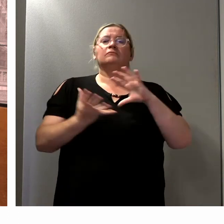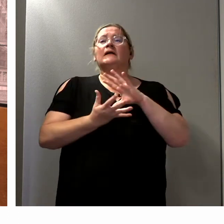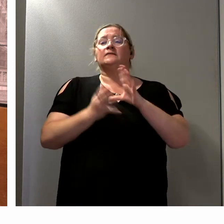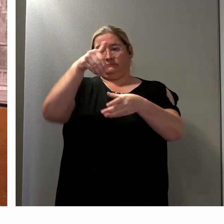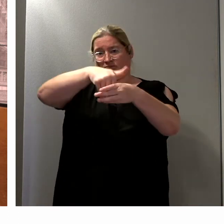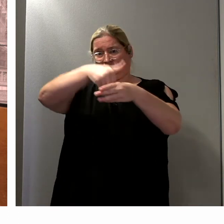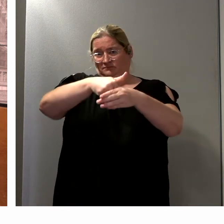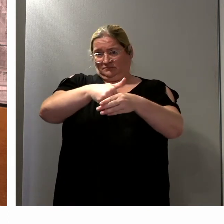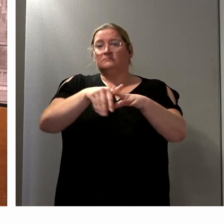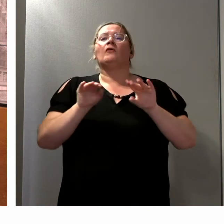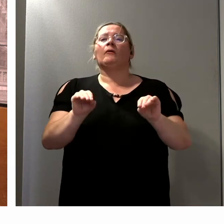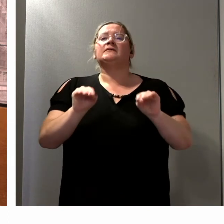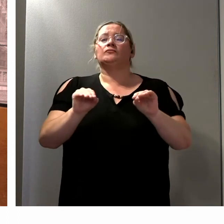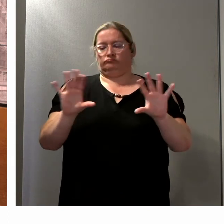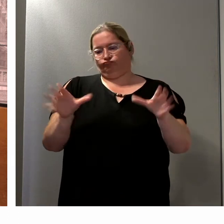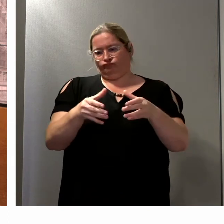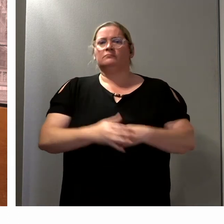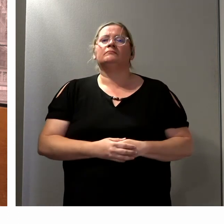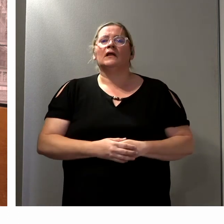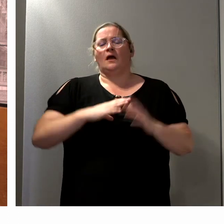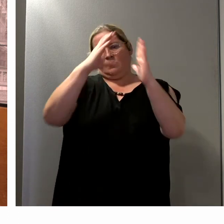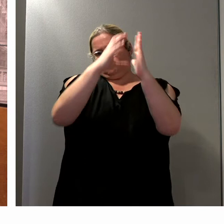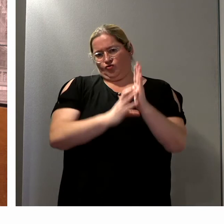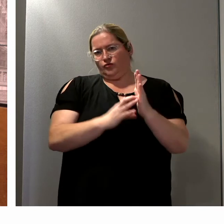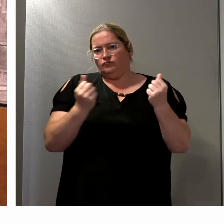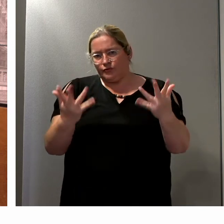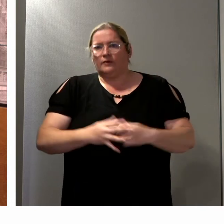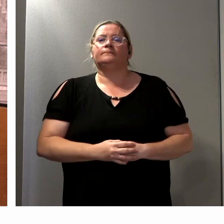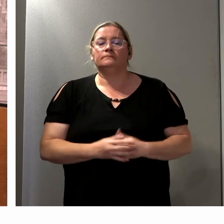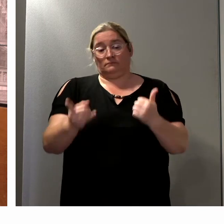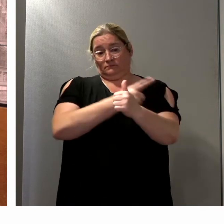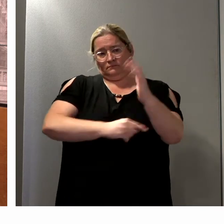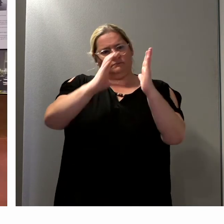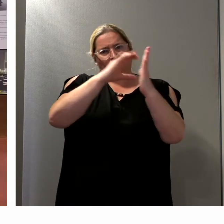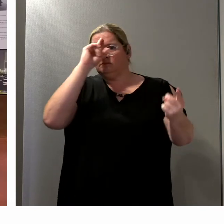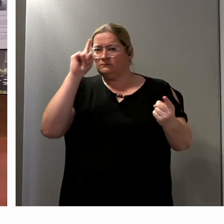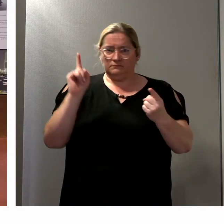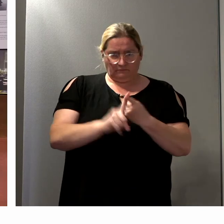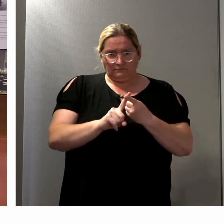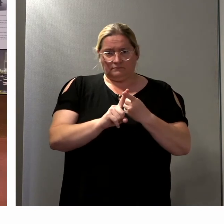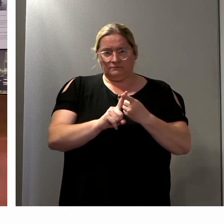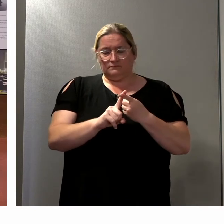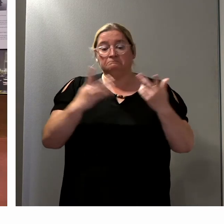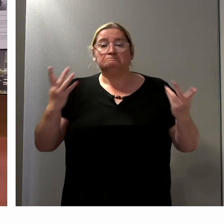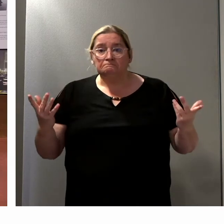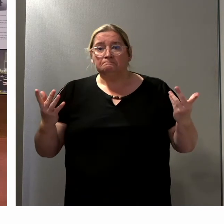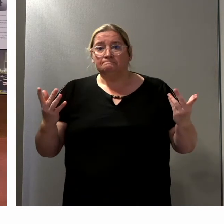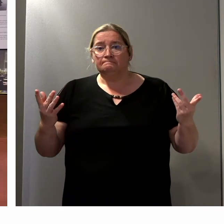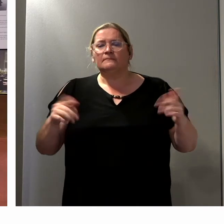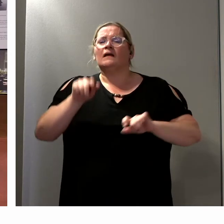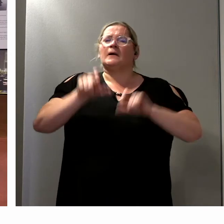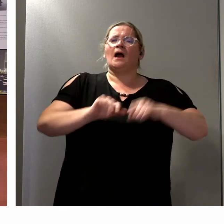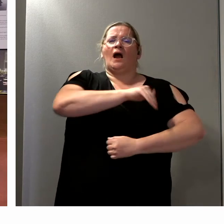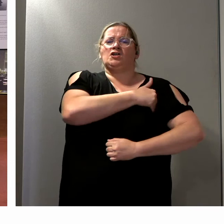en 3 grands modules. Un premier module qui a pour objectif de sensibiliser l'intégralité des